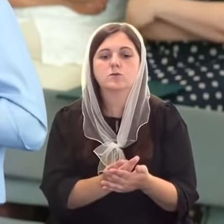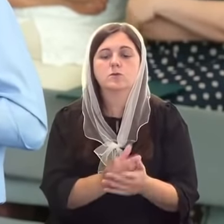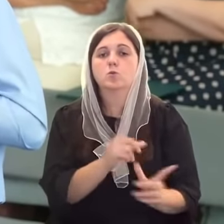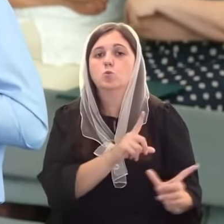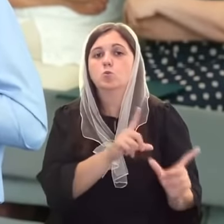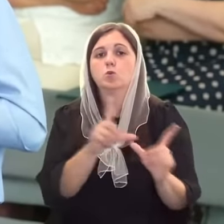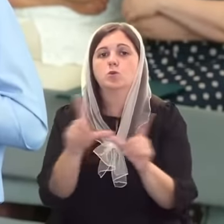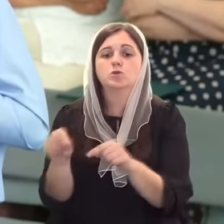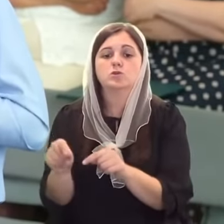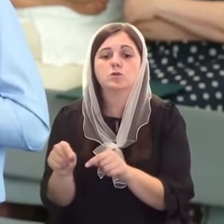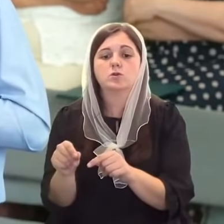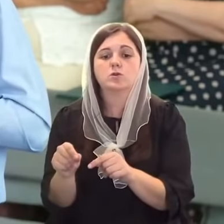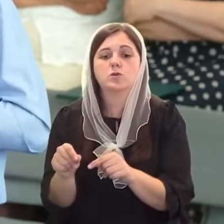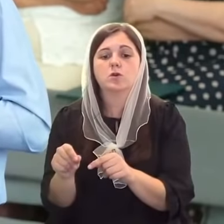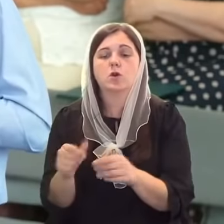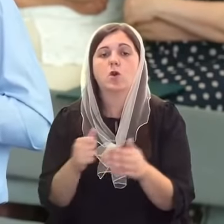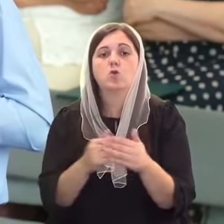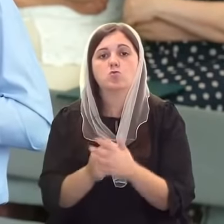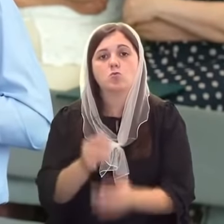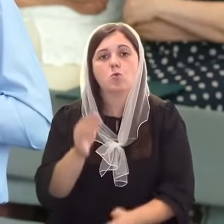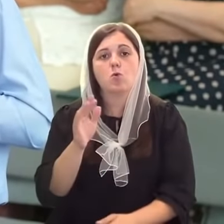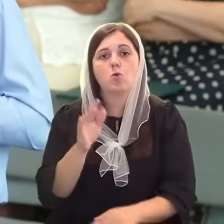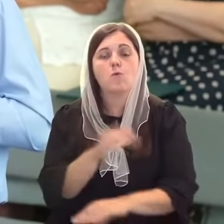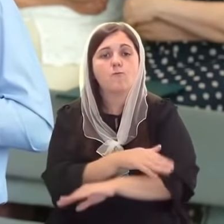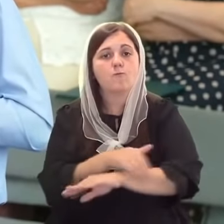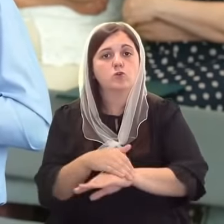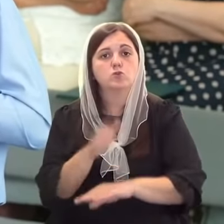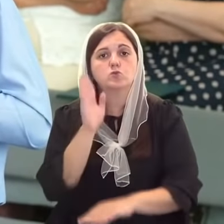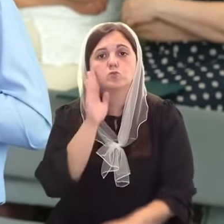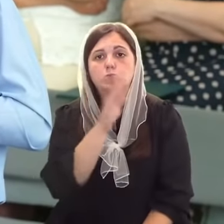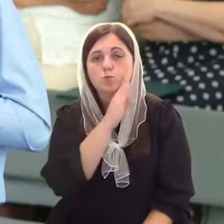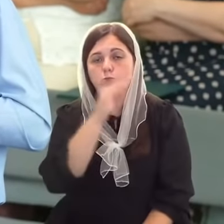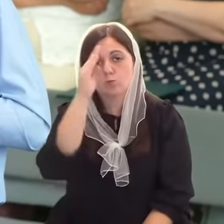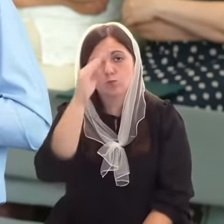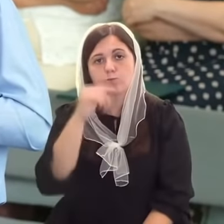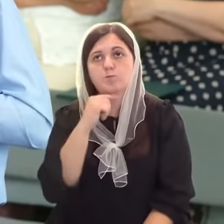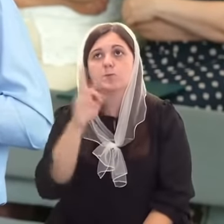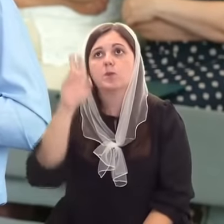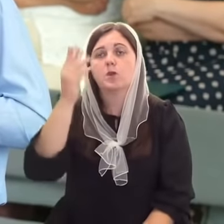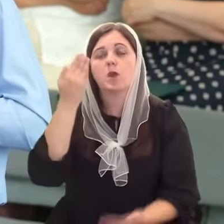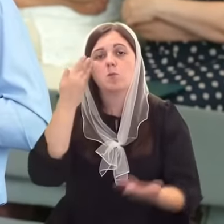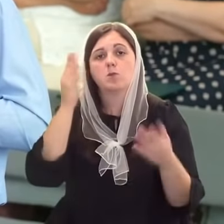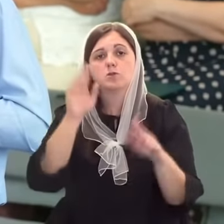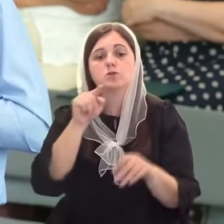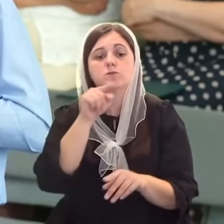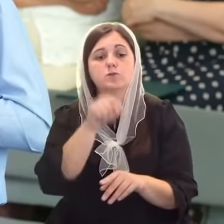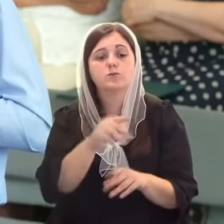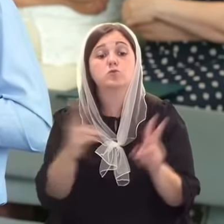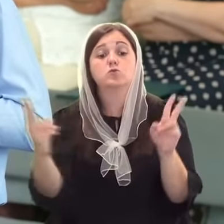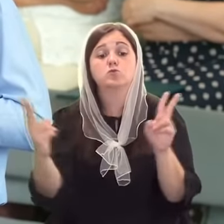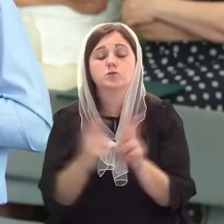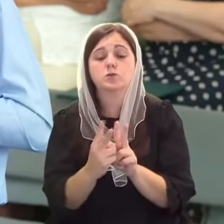«Езжай на адрес своих родителей. Я благословлю твою встречу».